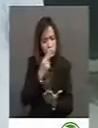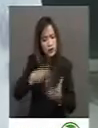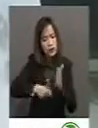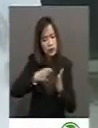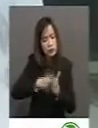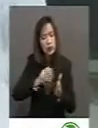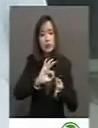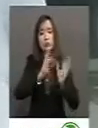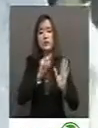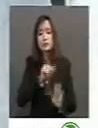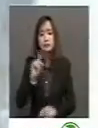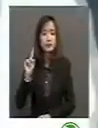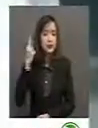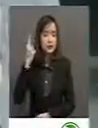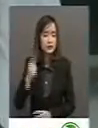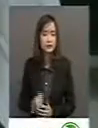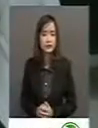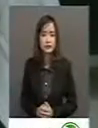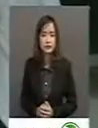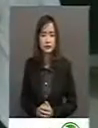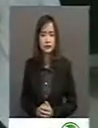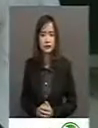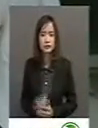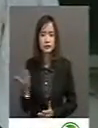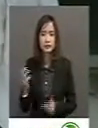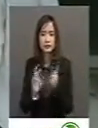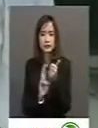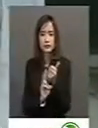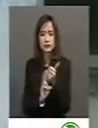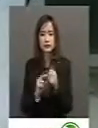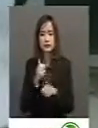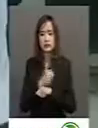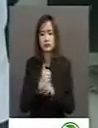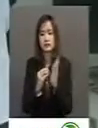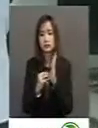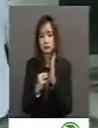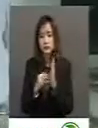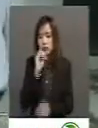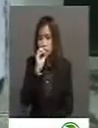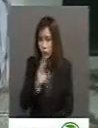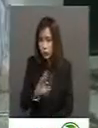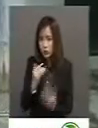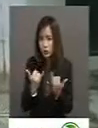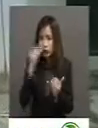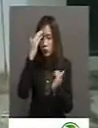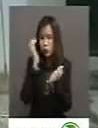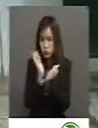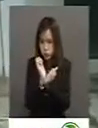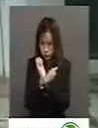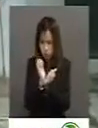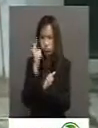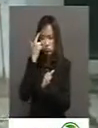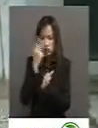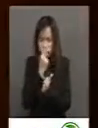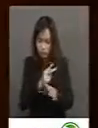อียดอีกครั้งค่ะ ค่ะเรื่องนี้คุณจักรพันธ์ผิวงามรองผู้ว่าราชการกรุงเทพมหานครค่ะบอกว่าตอนนี้ทางตำรวจกำลังตรวจพิ